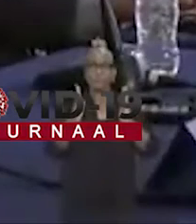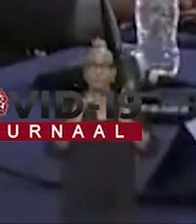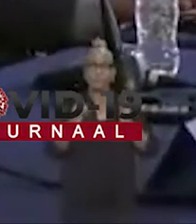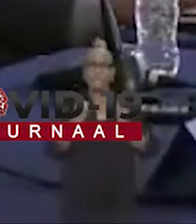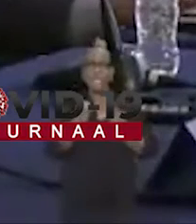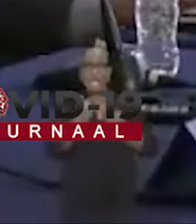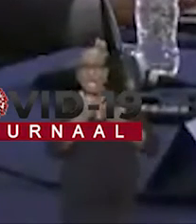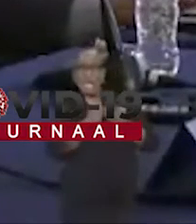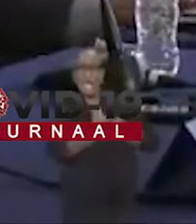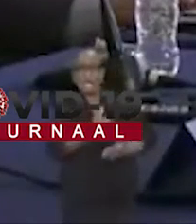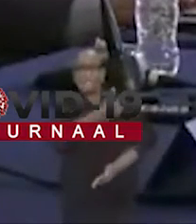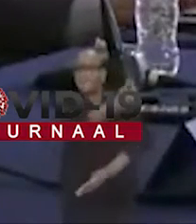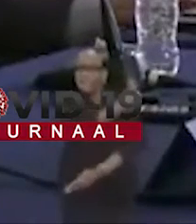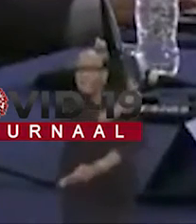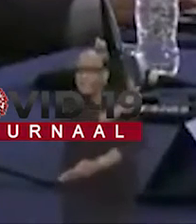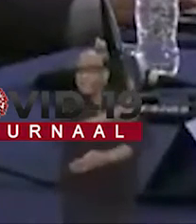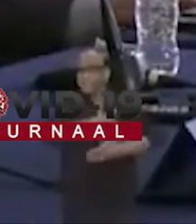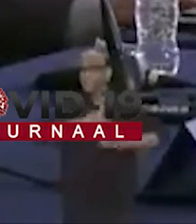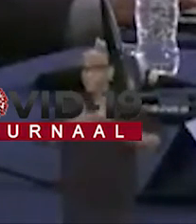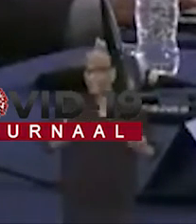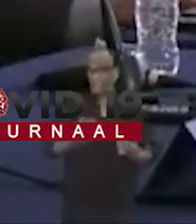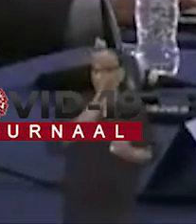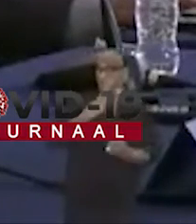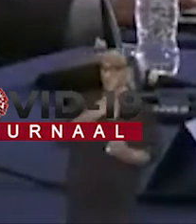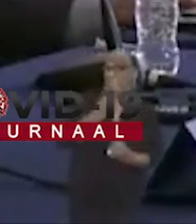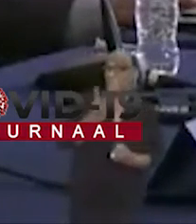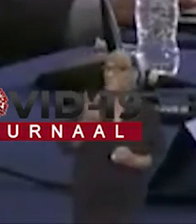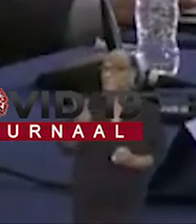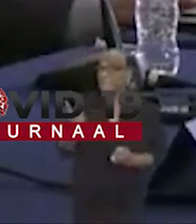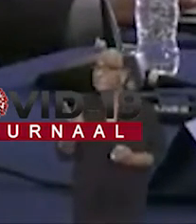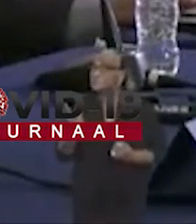lage vaccinatiebereidheid die wij hebben geconstateerd onder